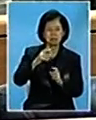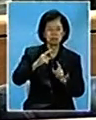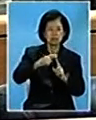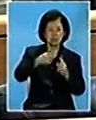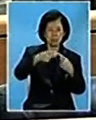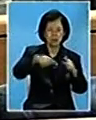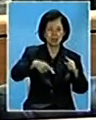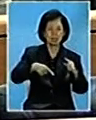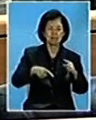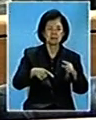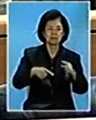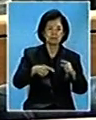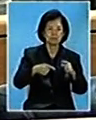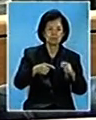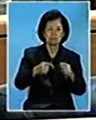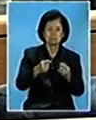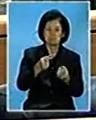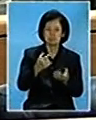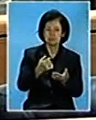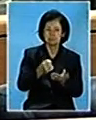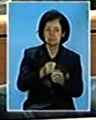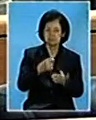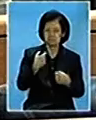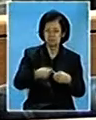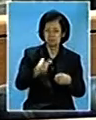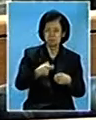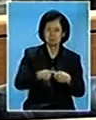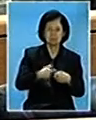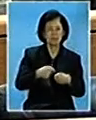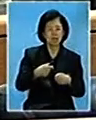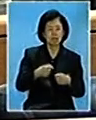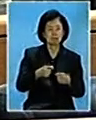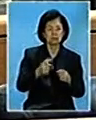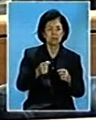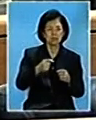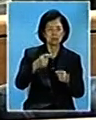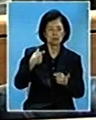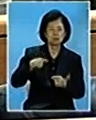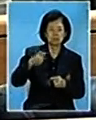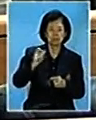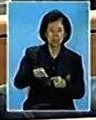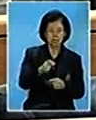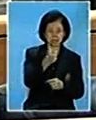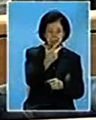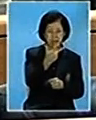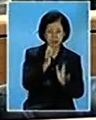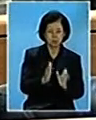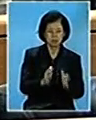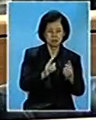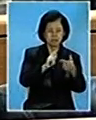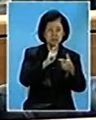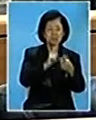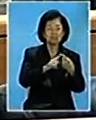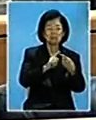ครับว่าไม่ได้มาง่ายๆนะครับอย่างกรณีเนี่ยตุลาการ3ท่านมาจากศาลฎีกาจ